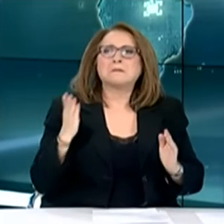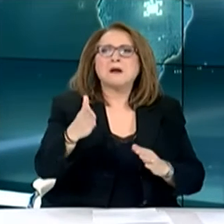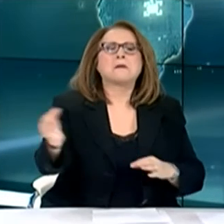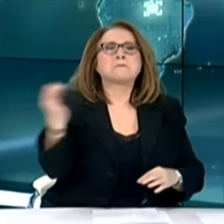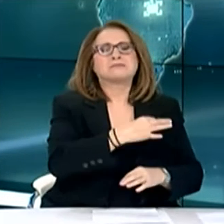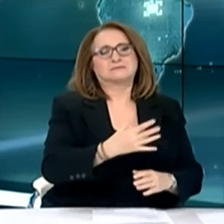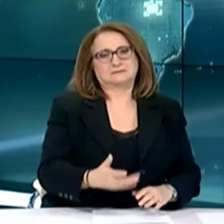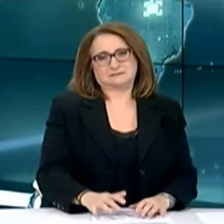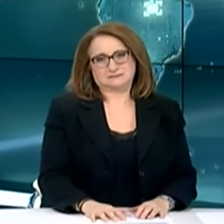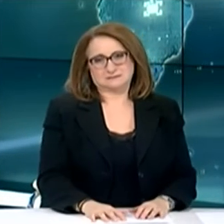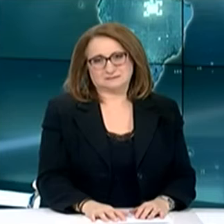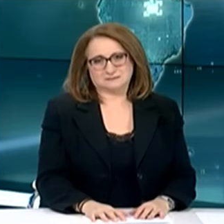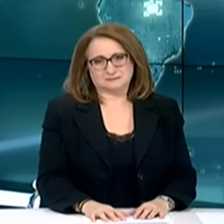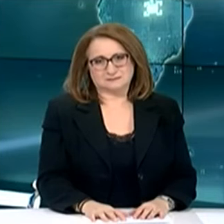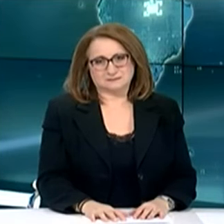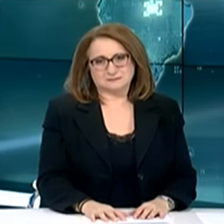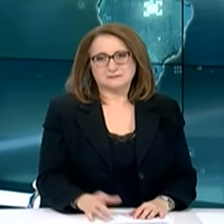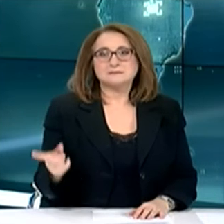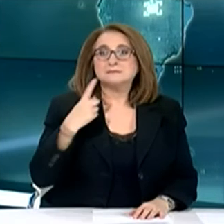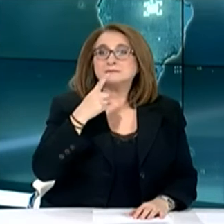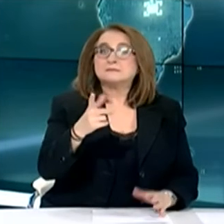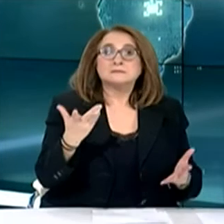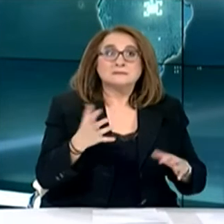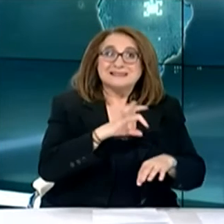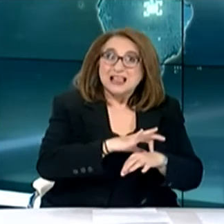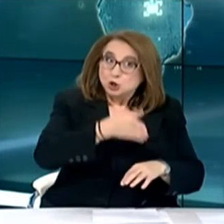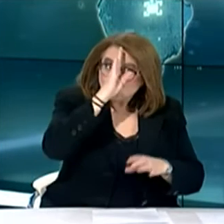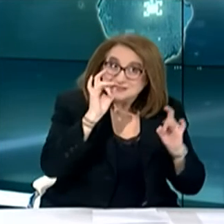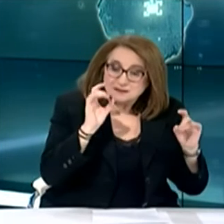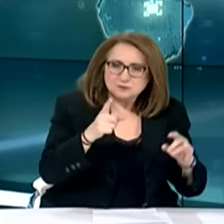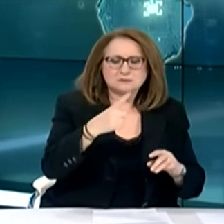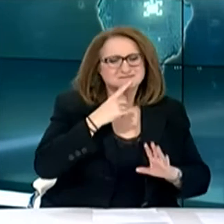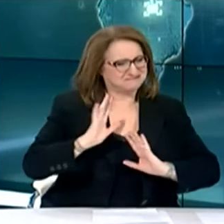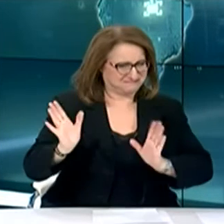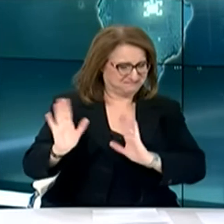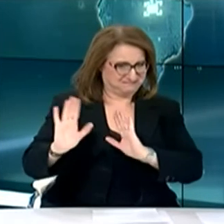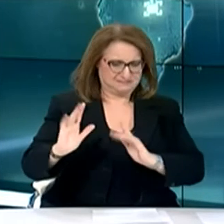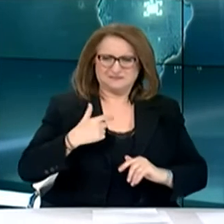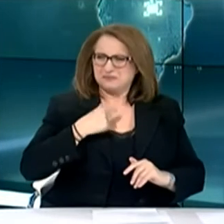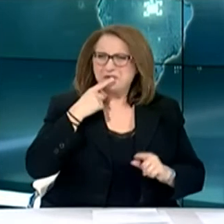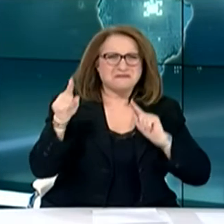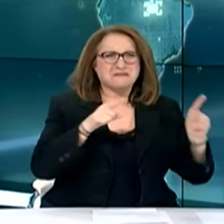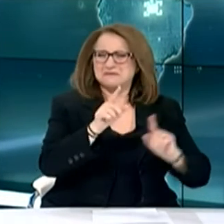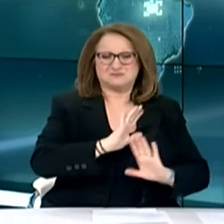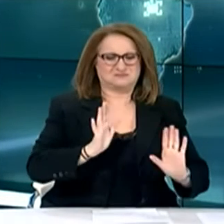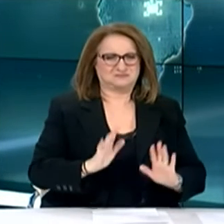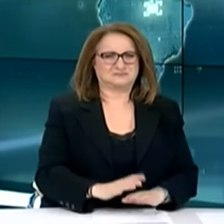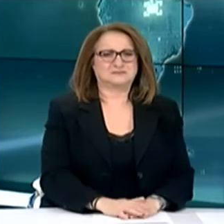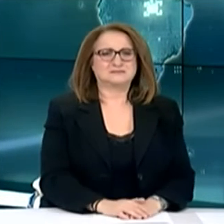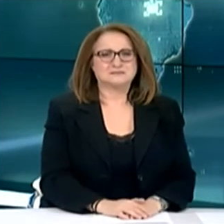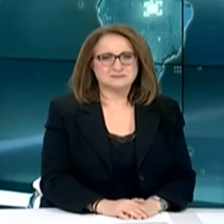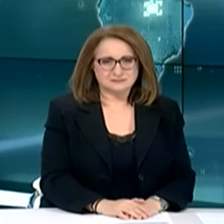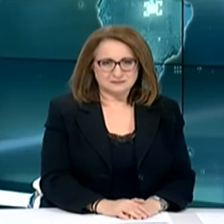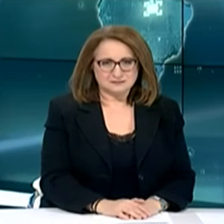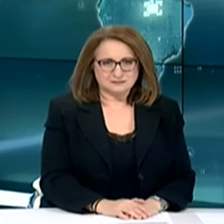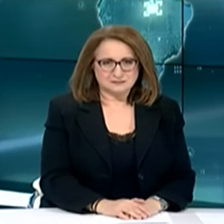Δεν θα επιβεβαιώσω κανένα κρούσμα. μια κουβέντα που δεν ήταν η ερώτηση. Αυτό που είπατε